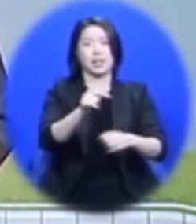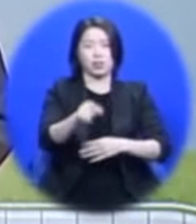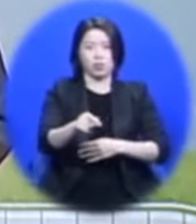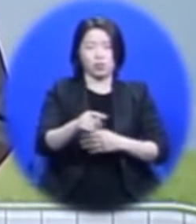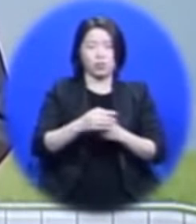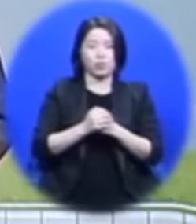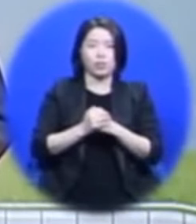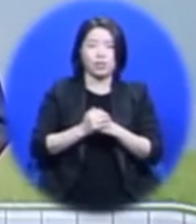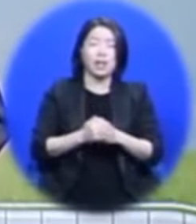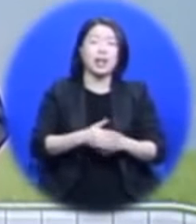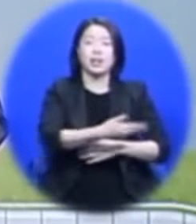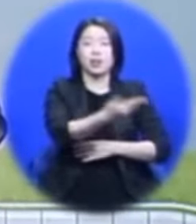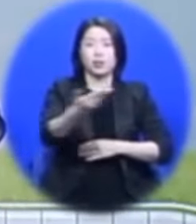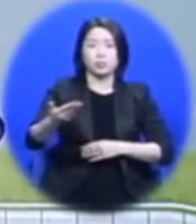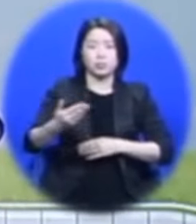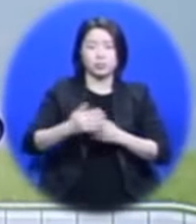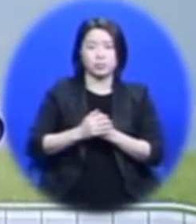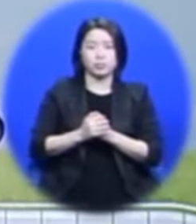여러분,